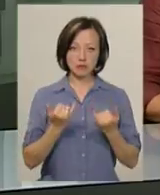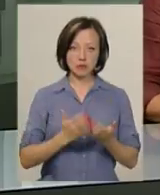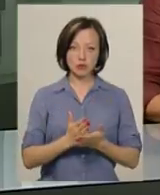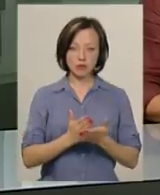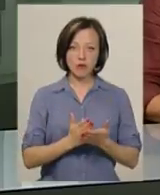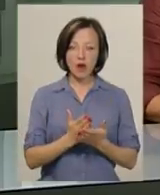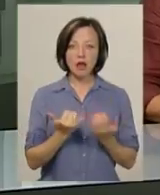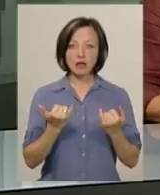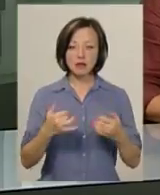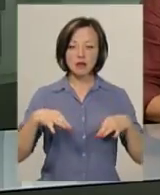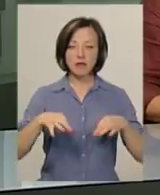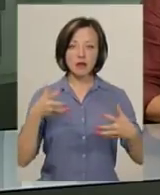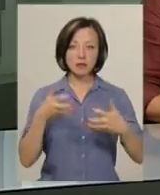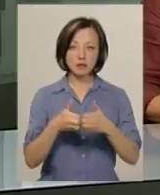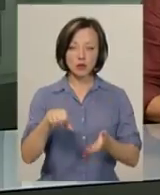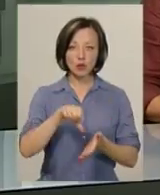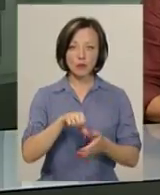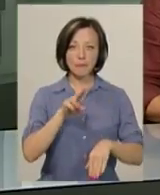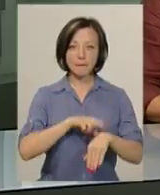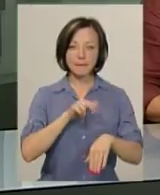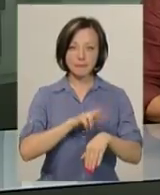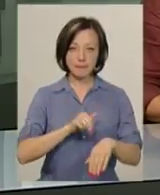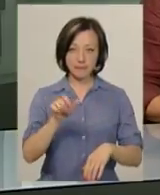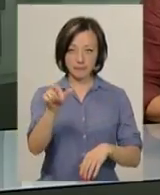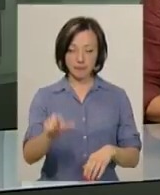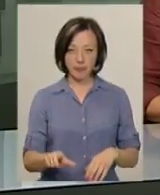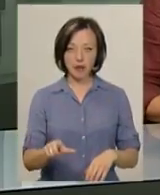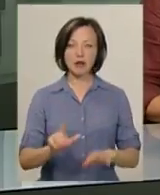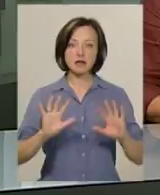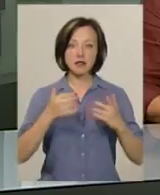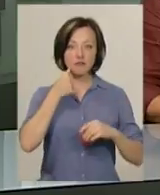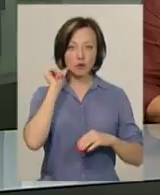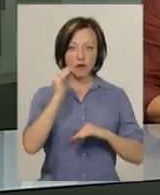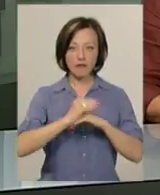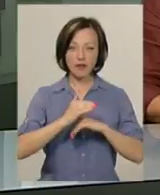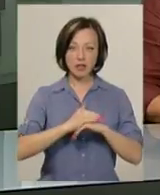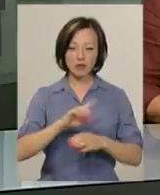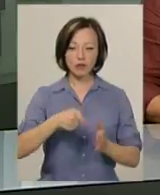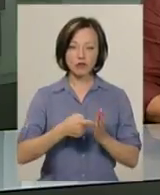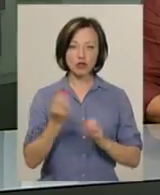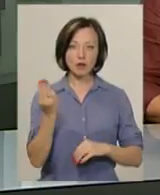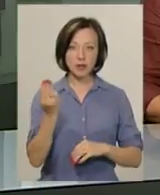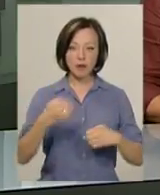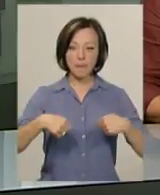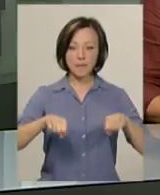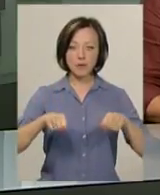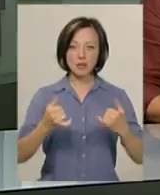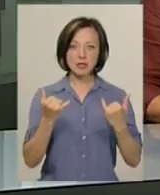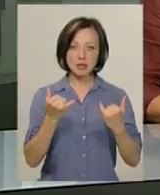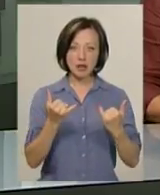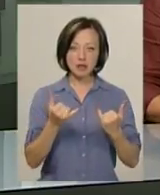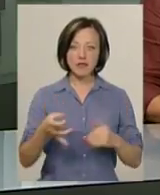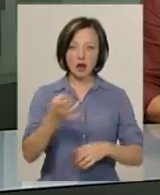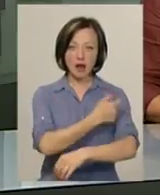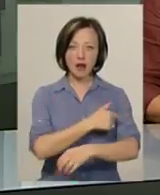Нагадую, дорожньо-транспортна пригода за участю працівника місцевого відділу поліції сталася вчора ввечері в Шепетівці. Мотоцикліст наразі в